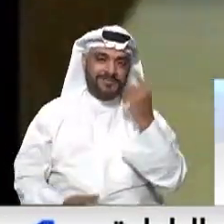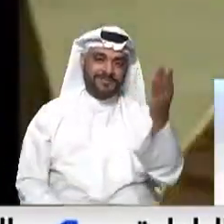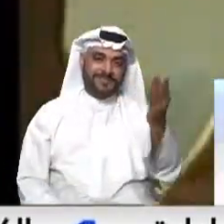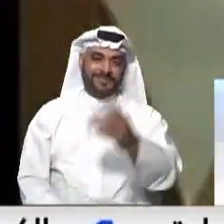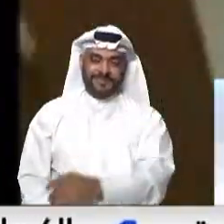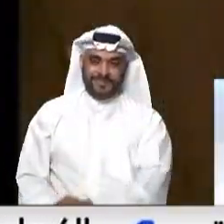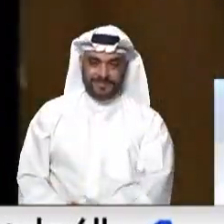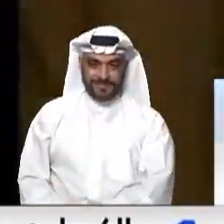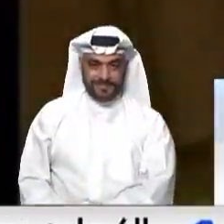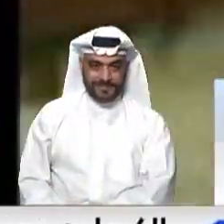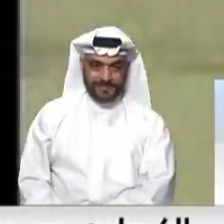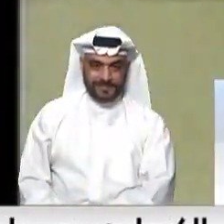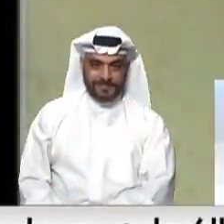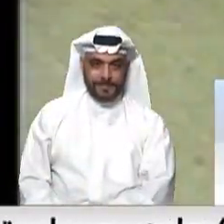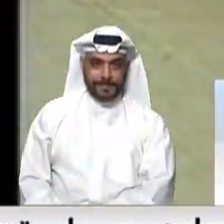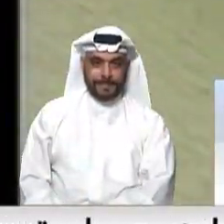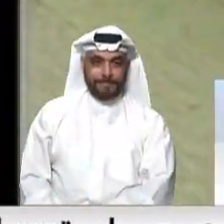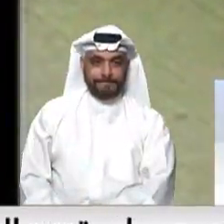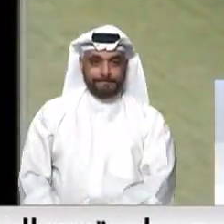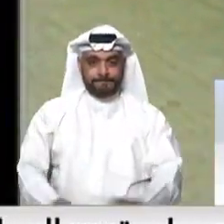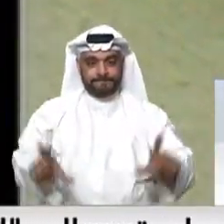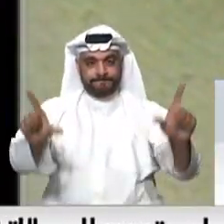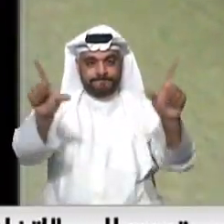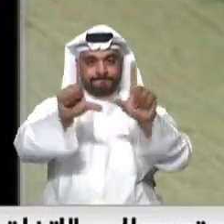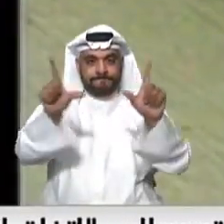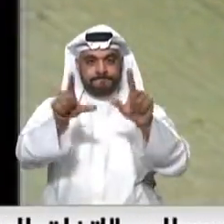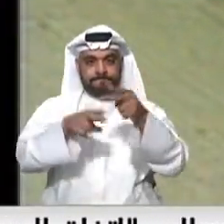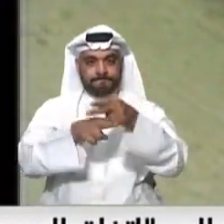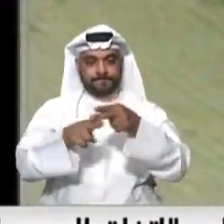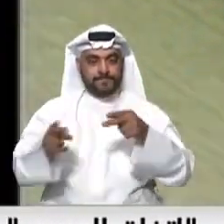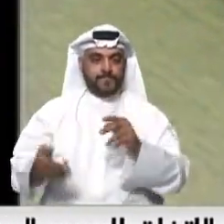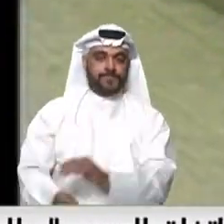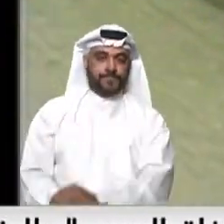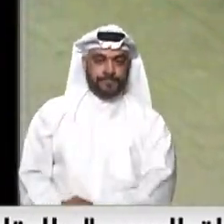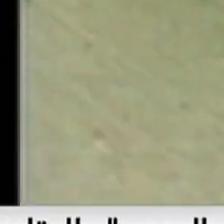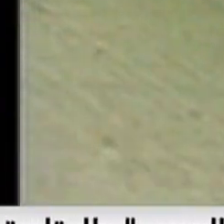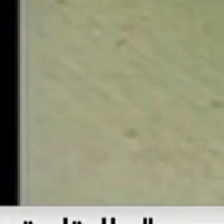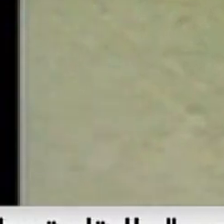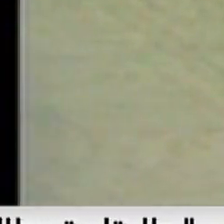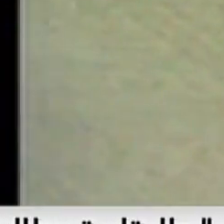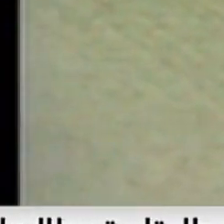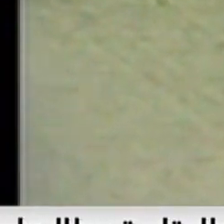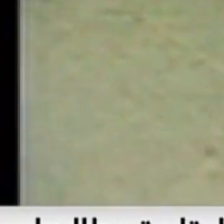العالم. فهد التركي، تلفزيون دولة الكويت.